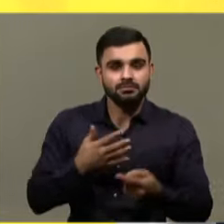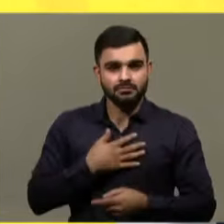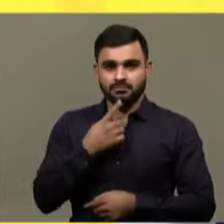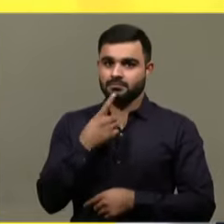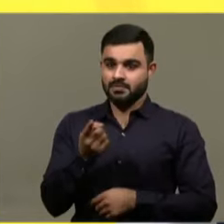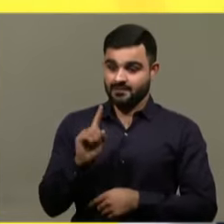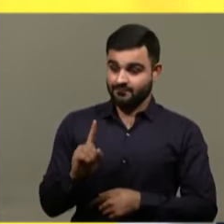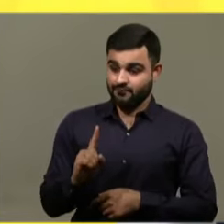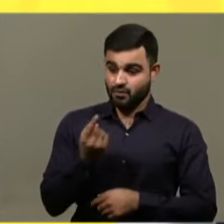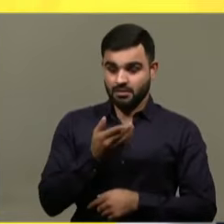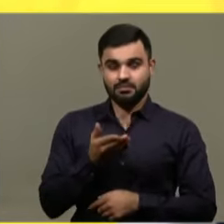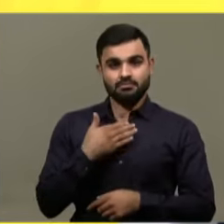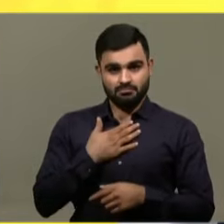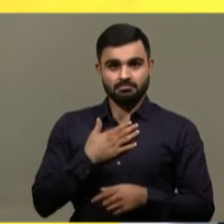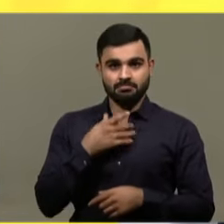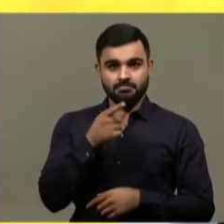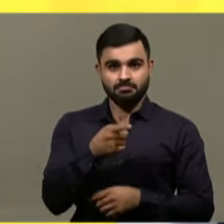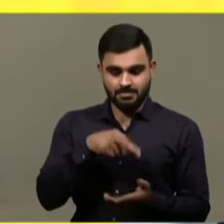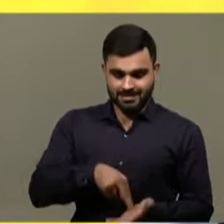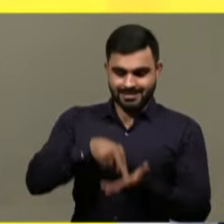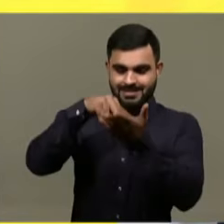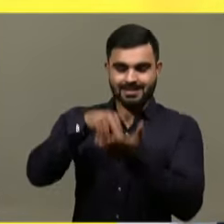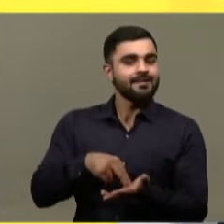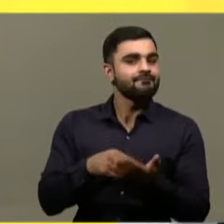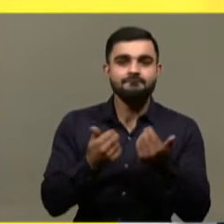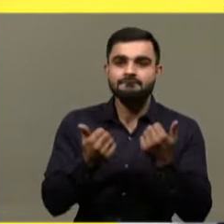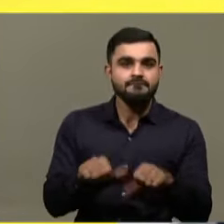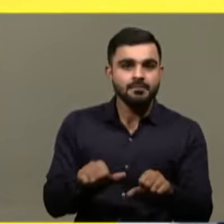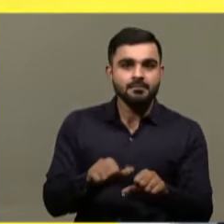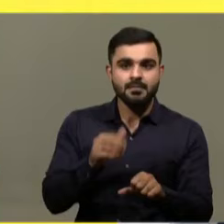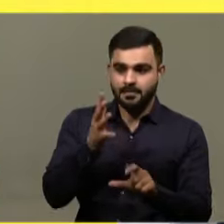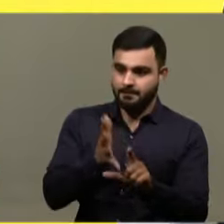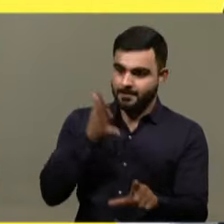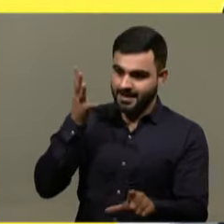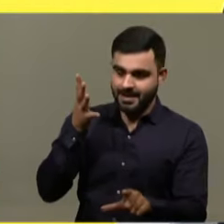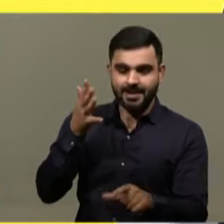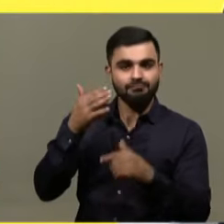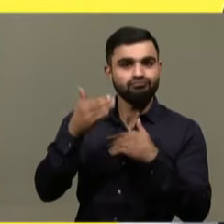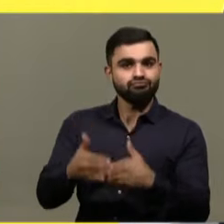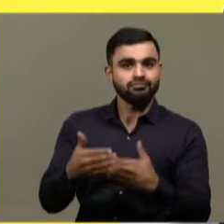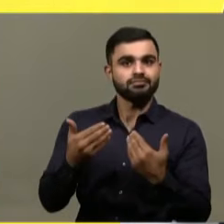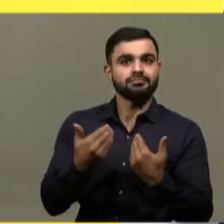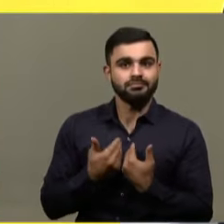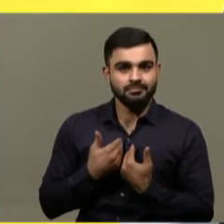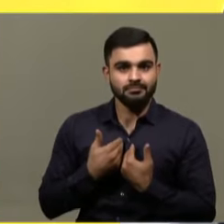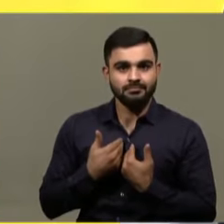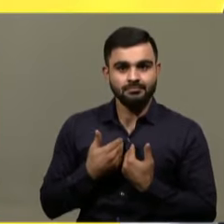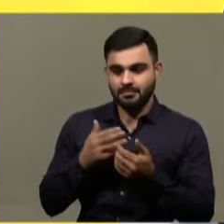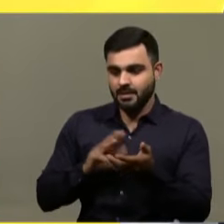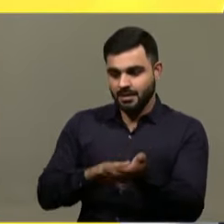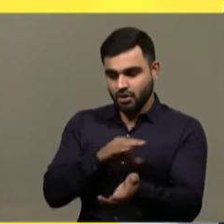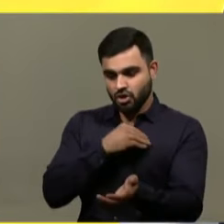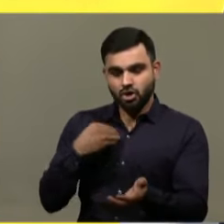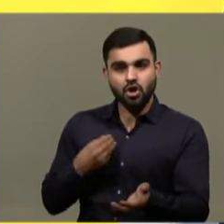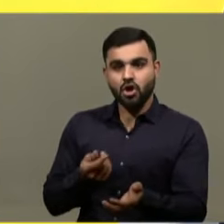सकते पा साल की जद्दोजहद मुझे लगी हमारे मेरे मेडिकल हॉस्पिटल के एटीएम और पोस्ट ऑफिस को सुगम्य बनाने के